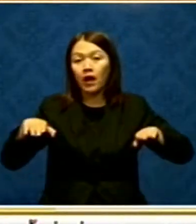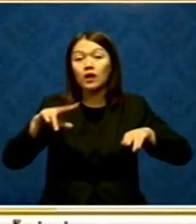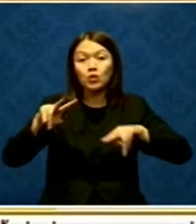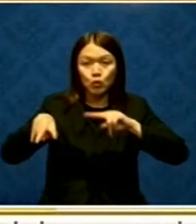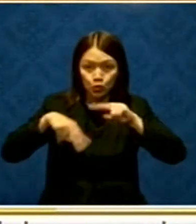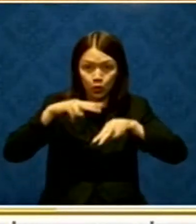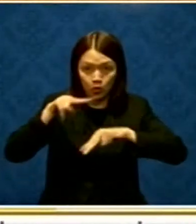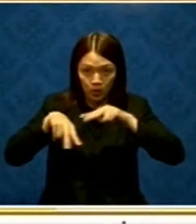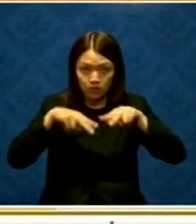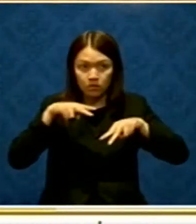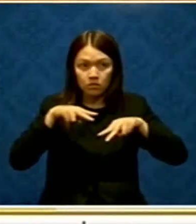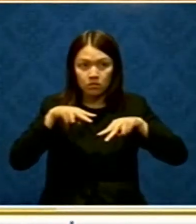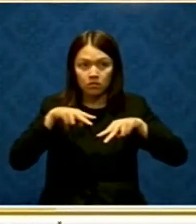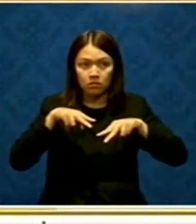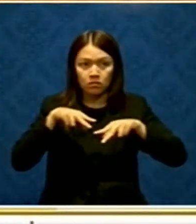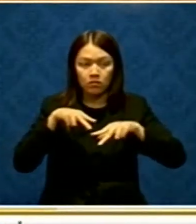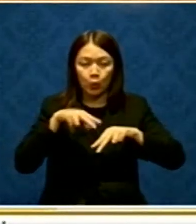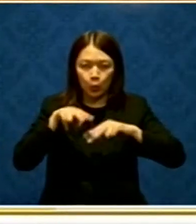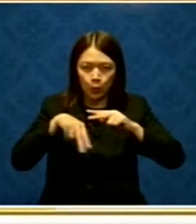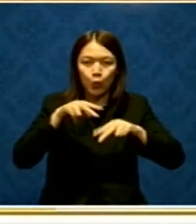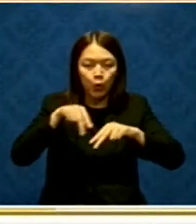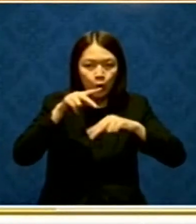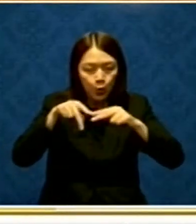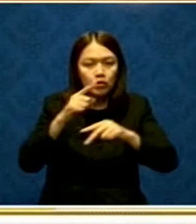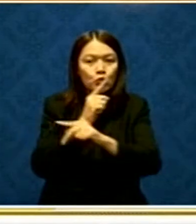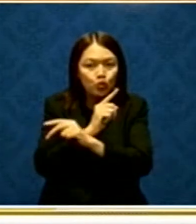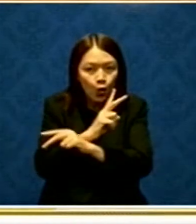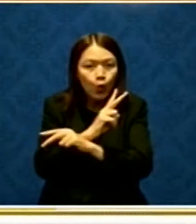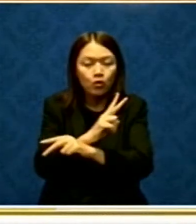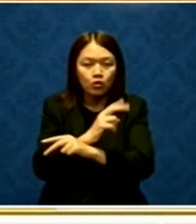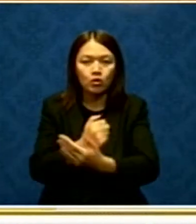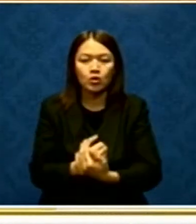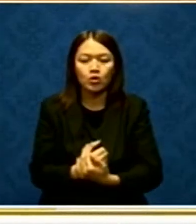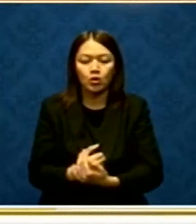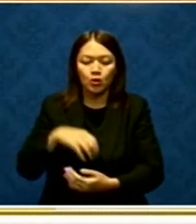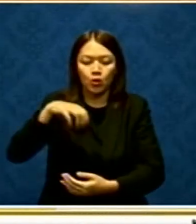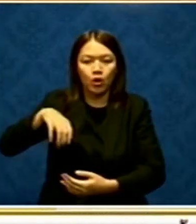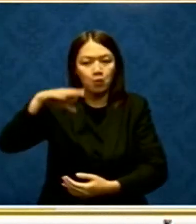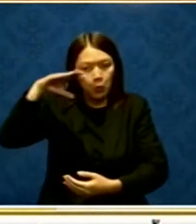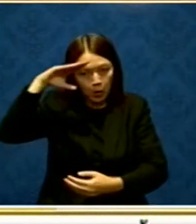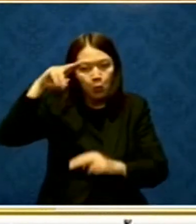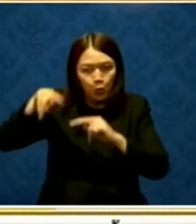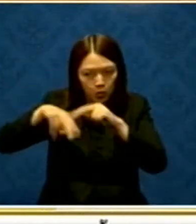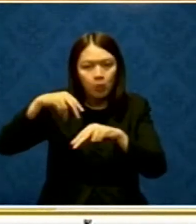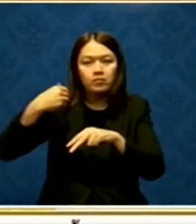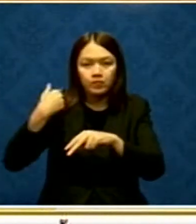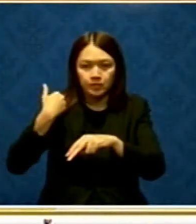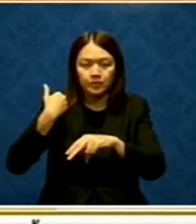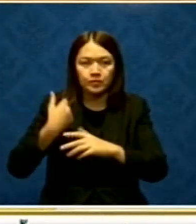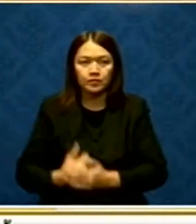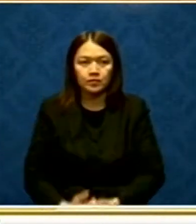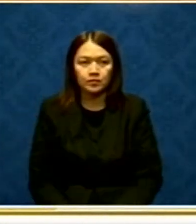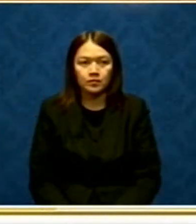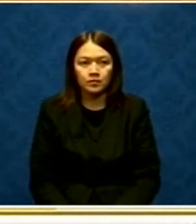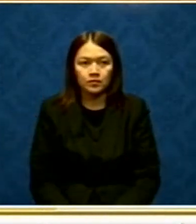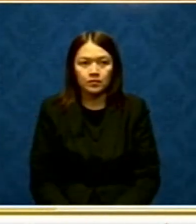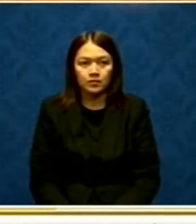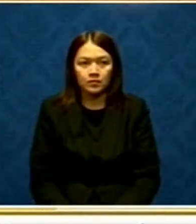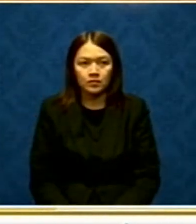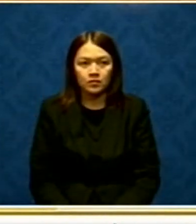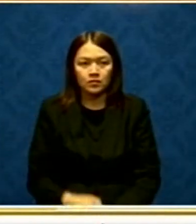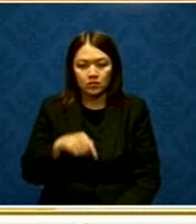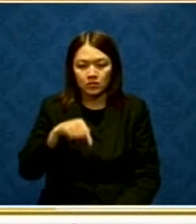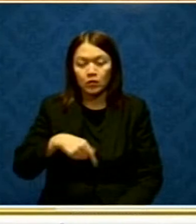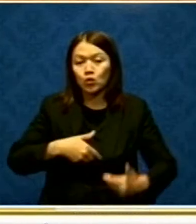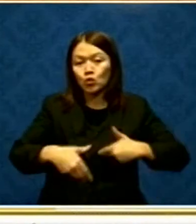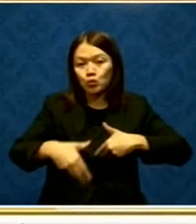อบเป็นดับเบิลเช็คอีกหลังจากกองทัพเขาก็ตรวจสอบกันแล้วสภาหรือประ